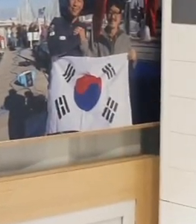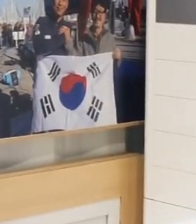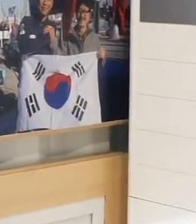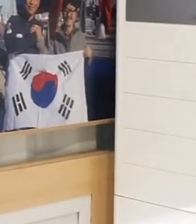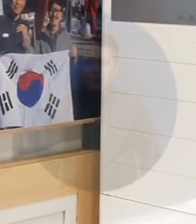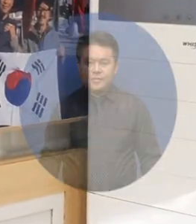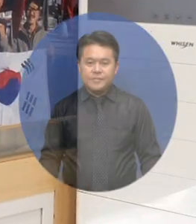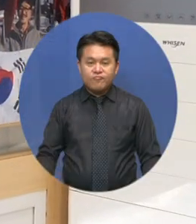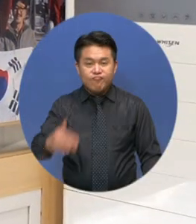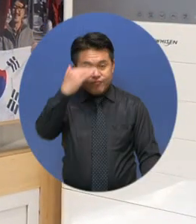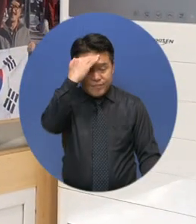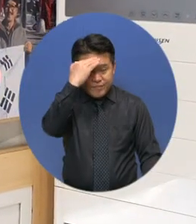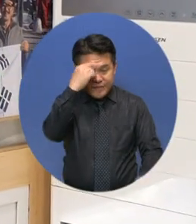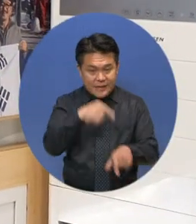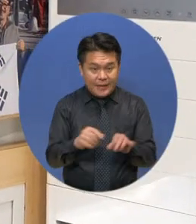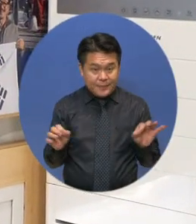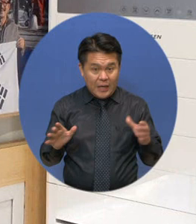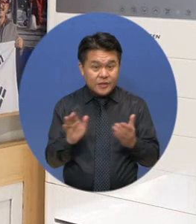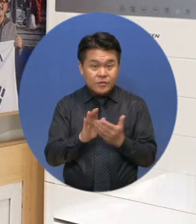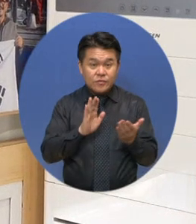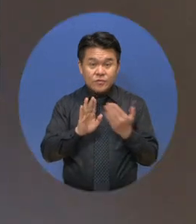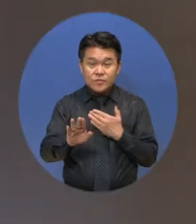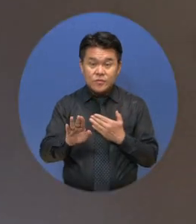짧은 관람이 끝나고